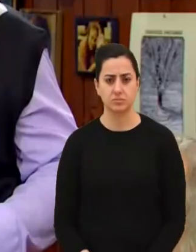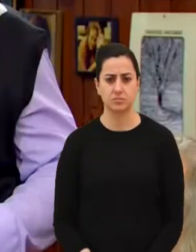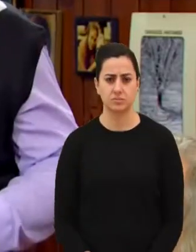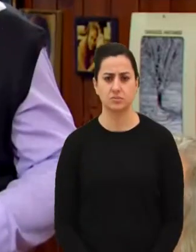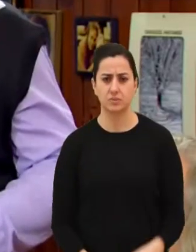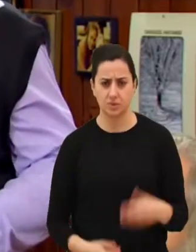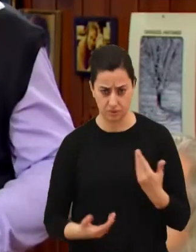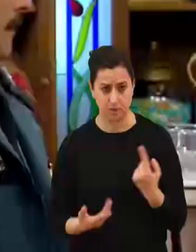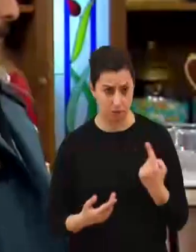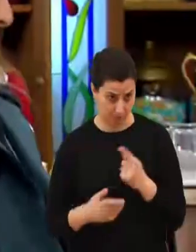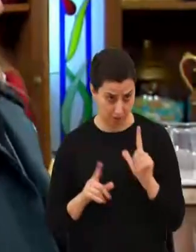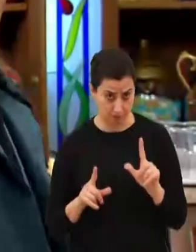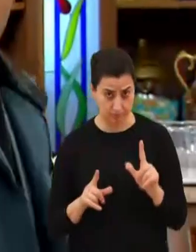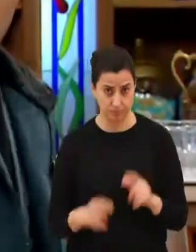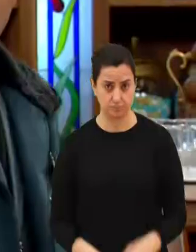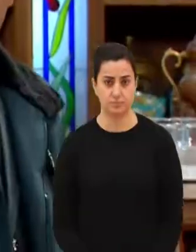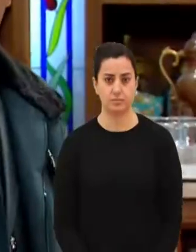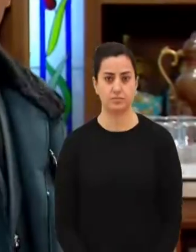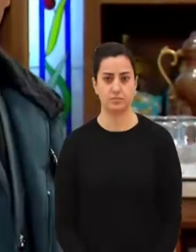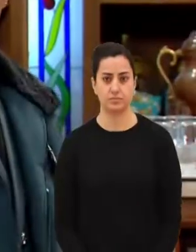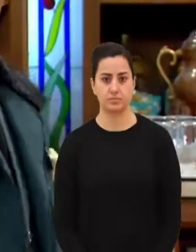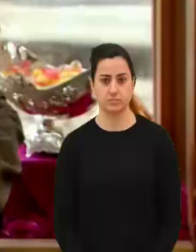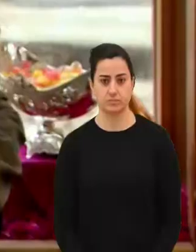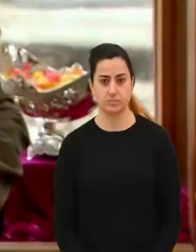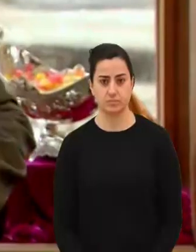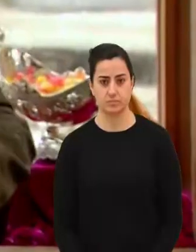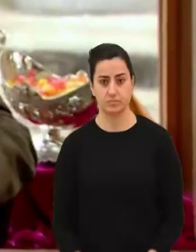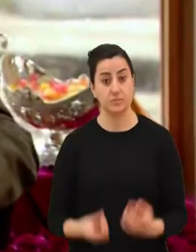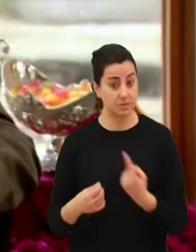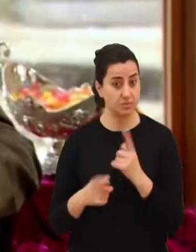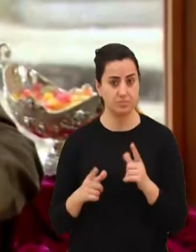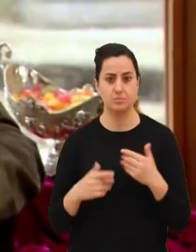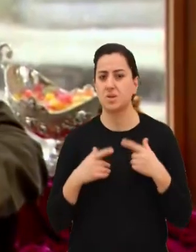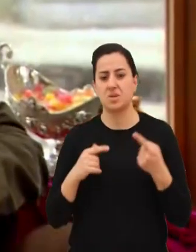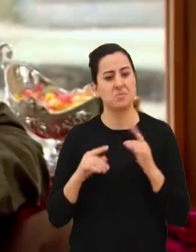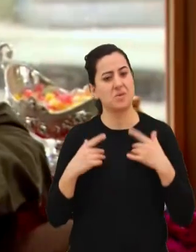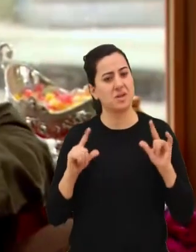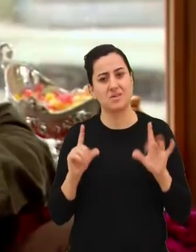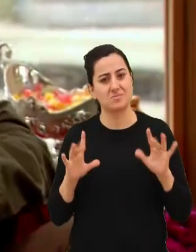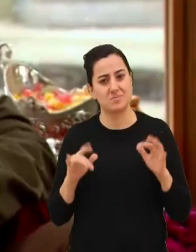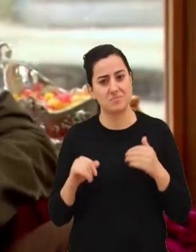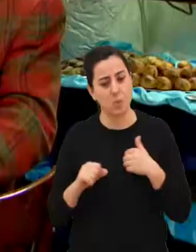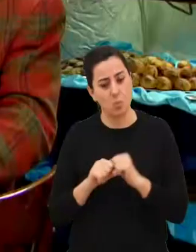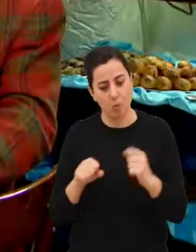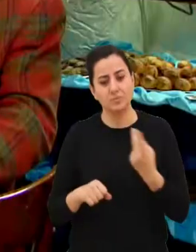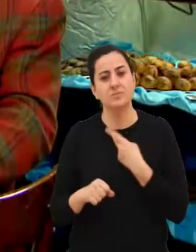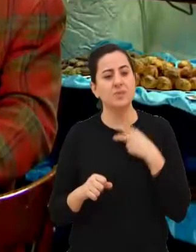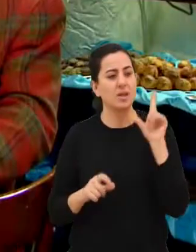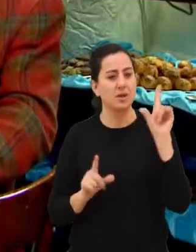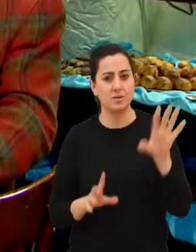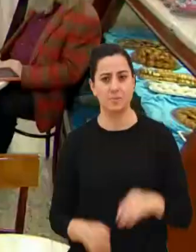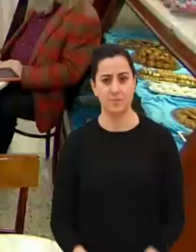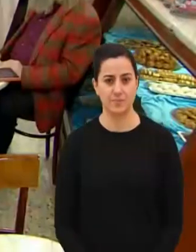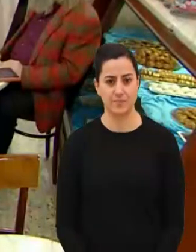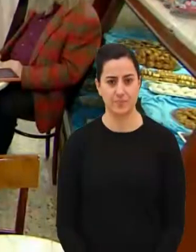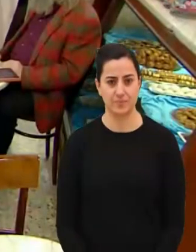İhbar lazım. Uyan, ihbar. İhbar lazım. Doğru. Nevzat, ihbar lazım. Ben ihbar etmem abim. Bomba varsa kendim çözerim.